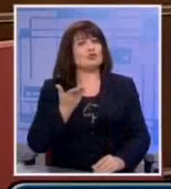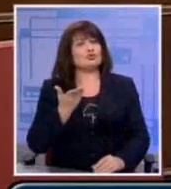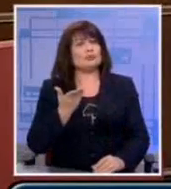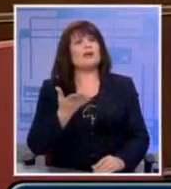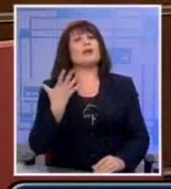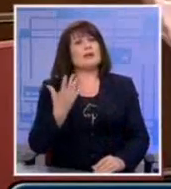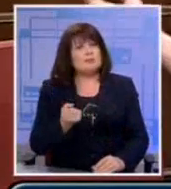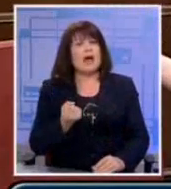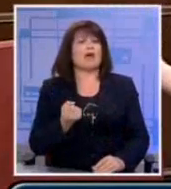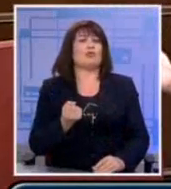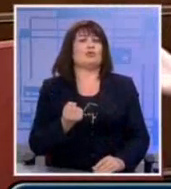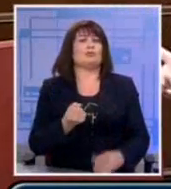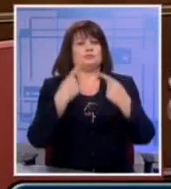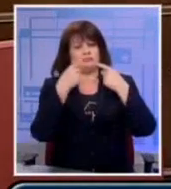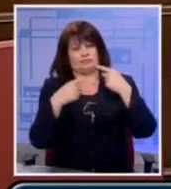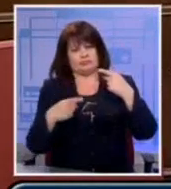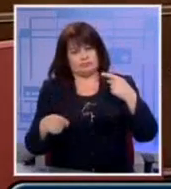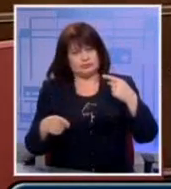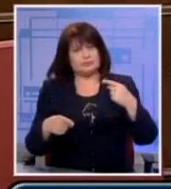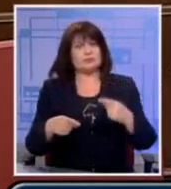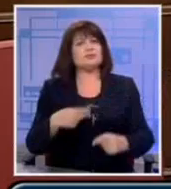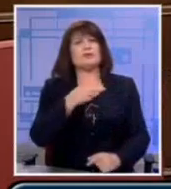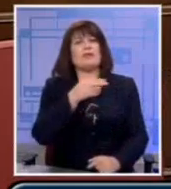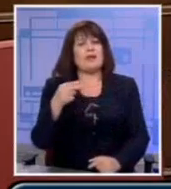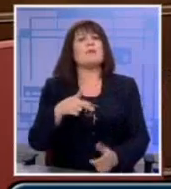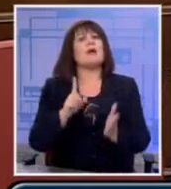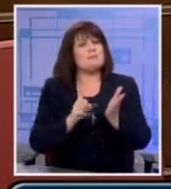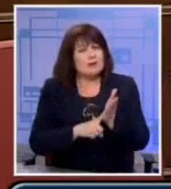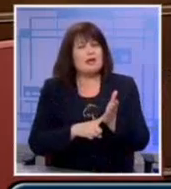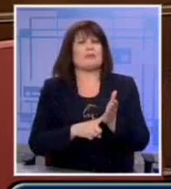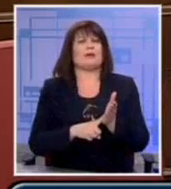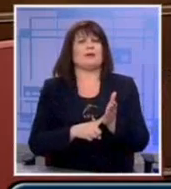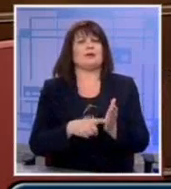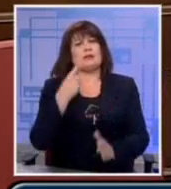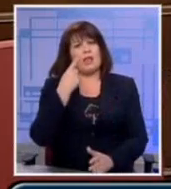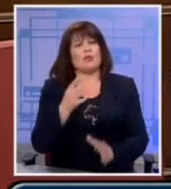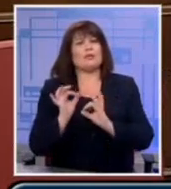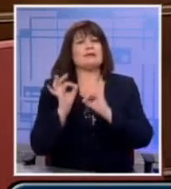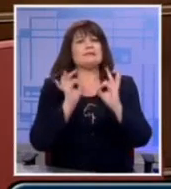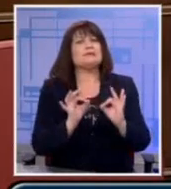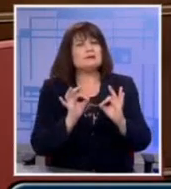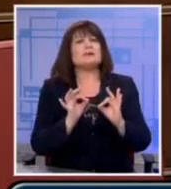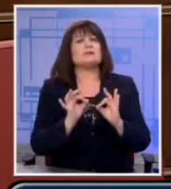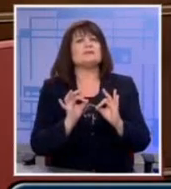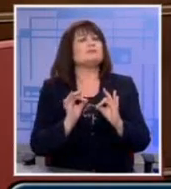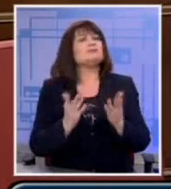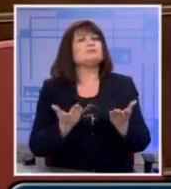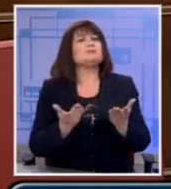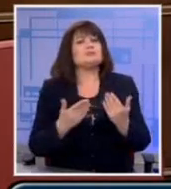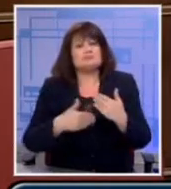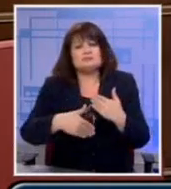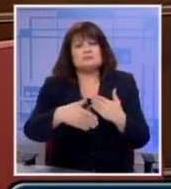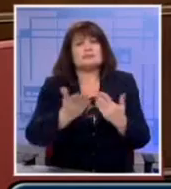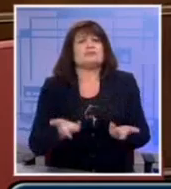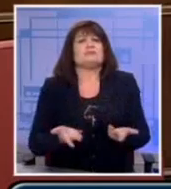υπάρχουν πολλές πτυχές που λέει ο κύριος Πετράκος στην υπόθεση και θα πρέπει να πούμε πολύ συγκεκριμένα μέσα σε ποιο πλαίσιο θέλουμε